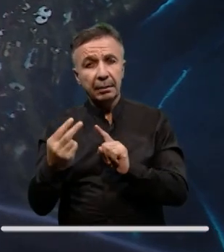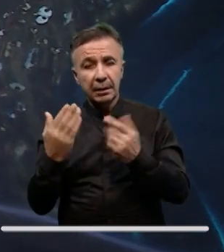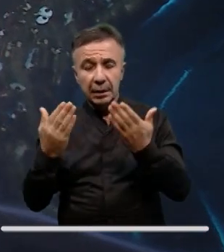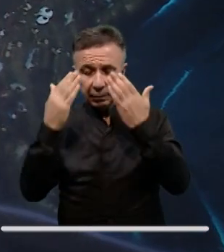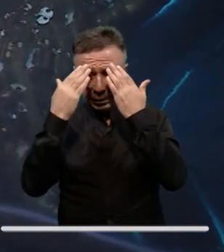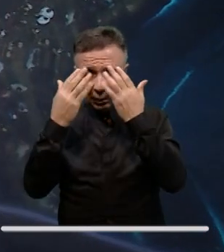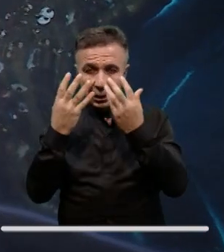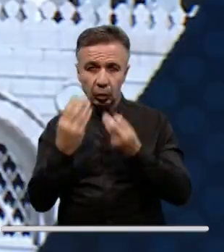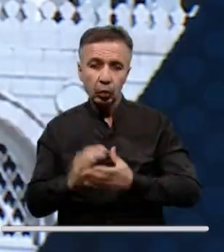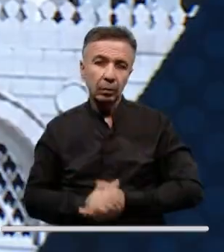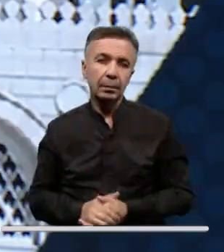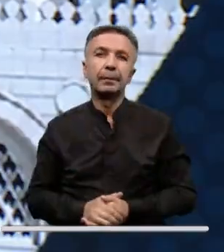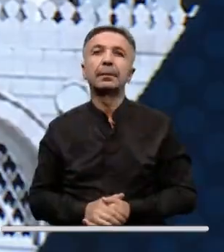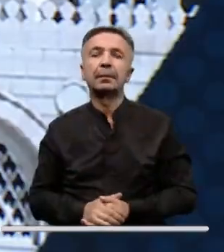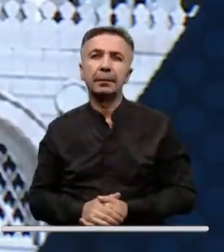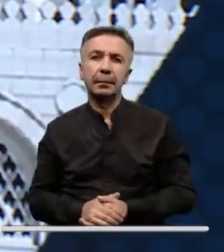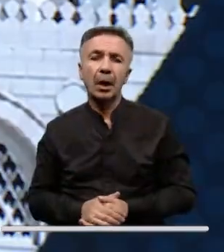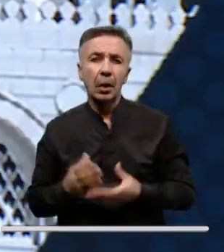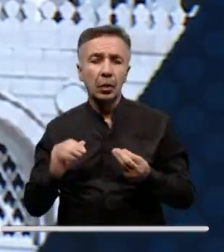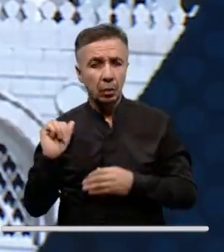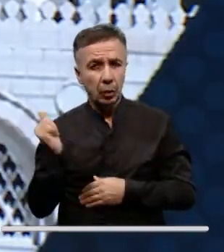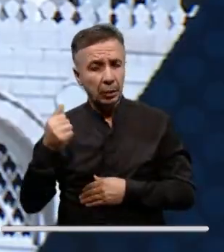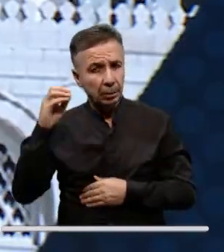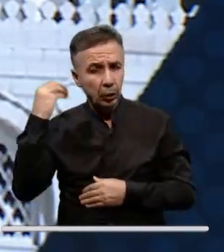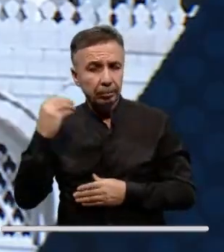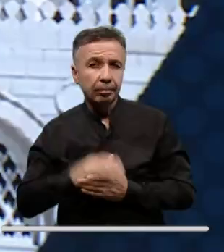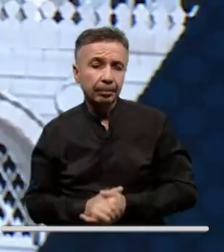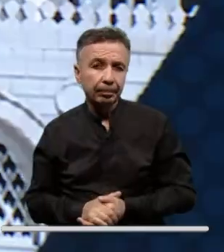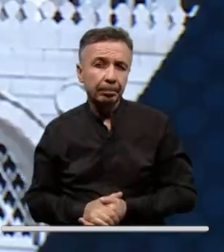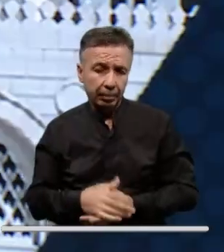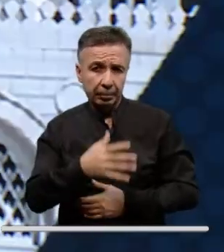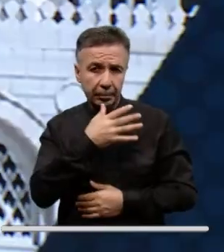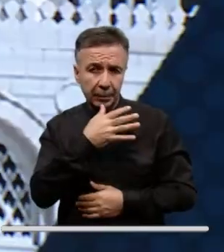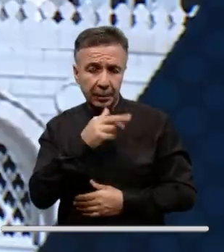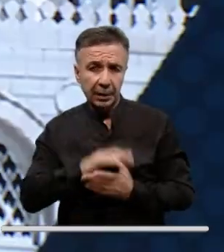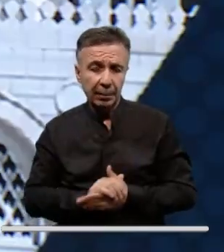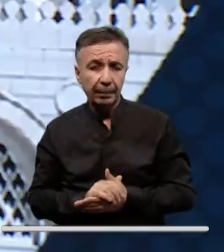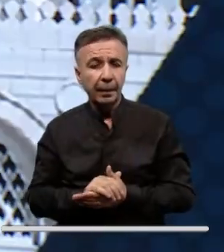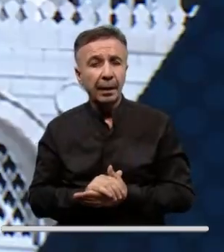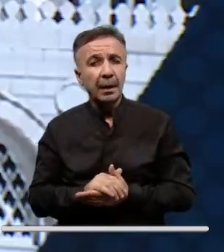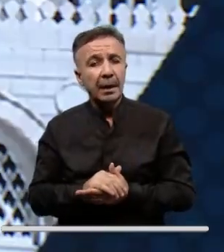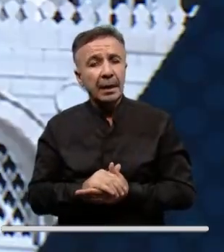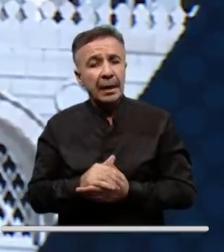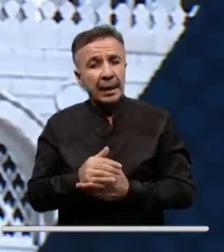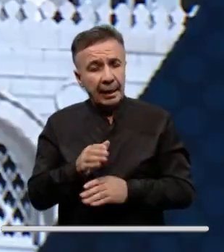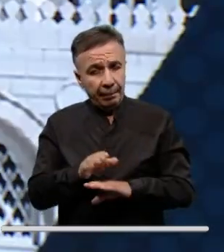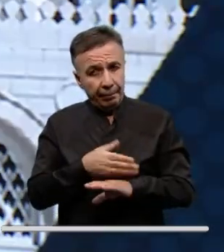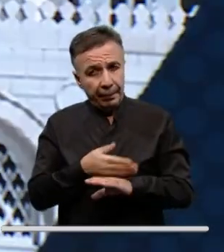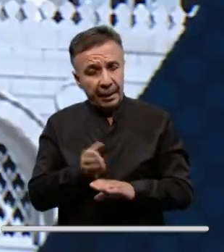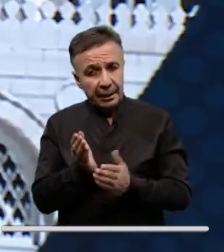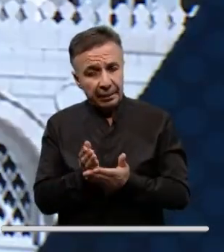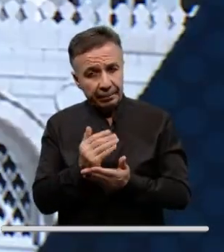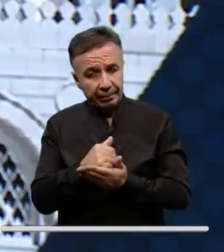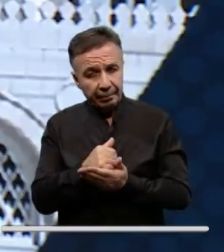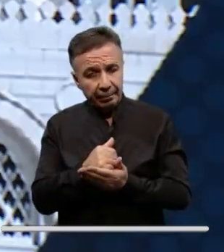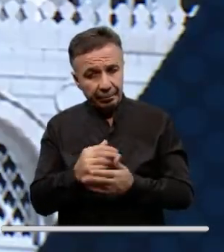sahbihi ecmain çok muhterem hocam malumunuz miras kişiye